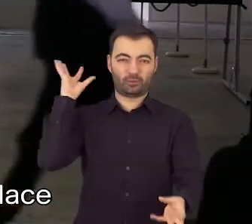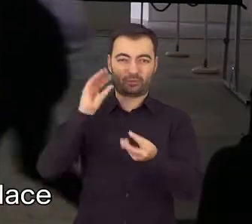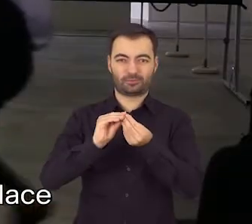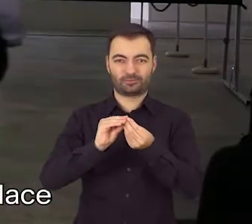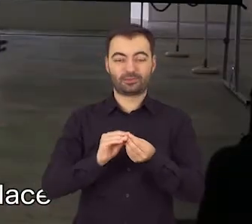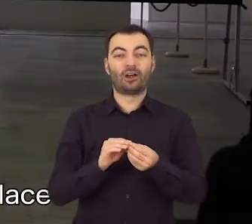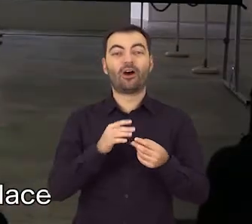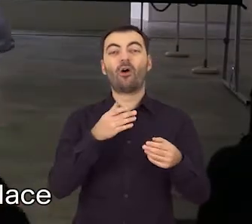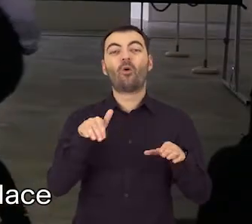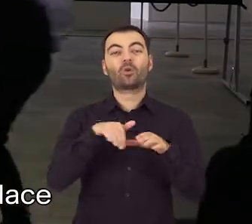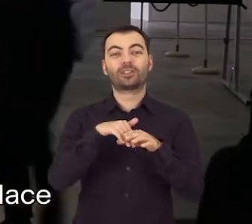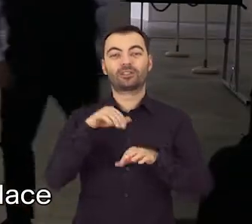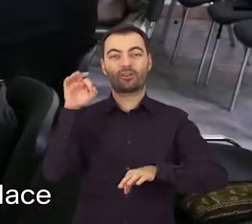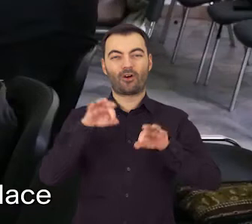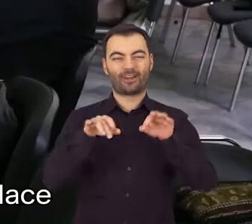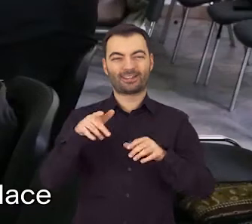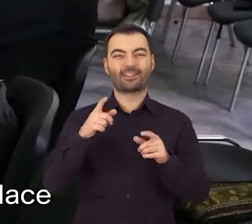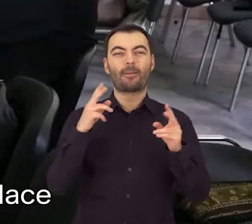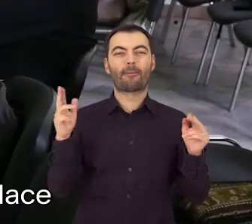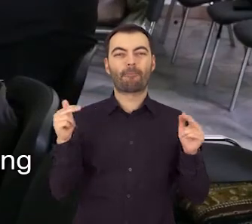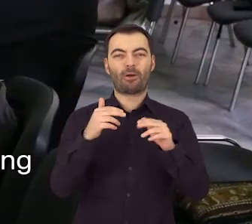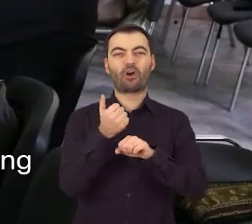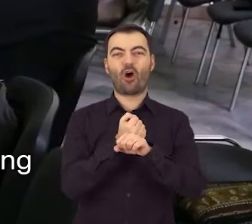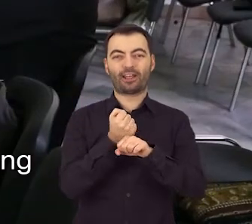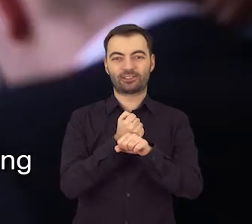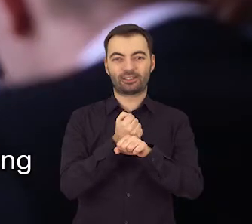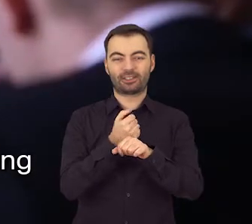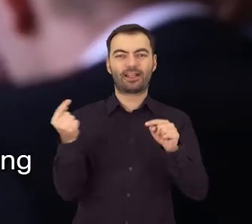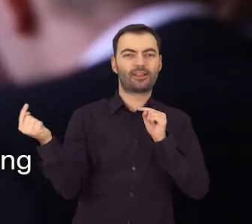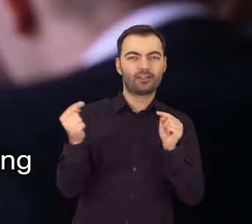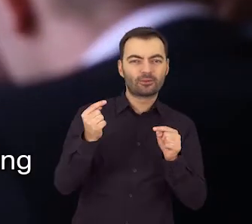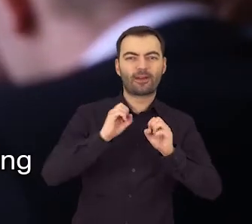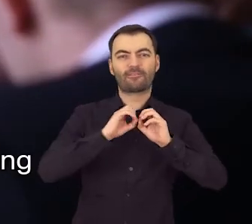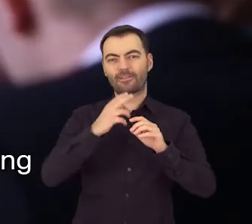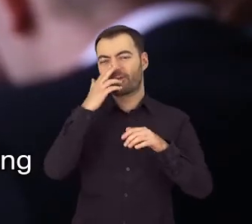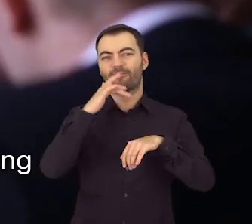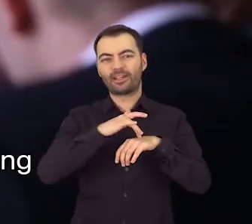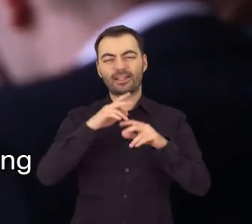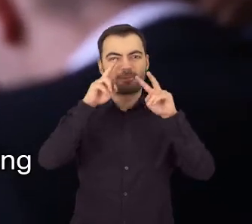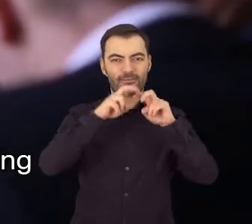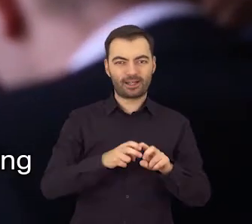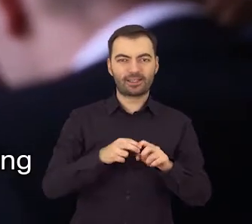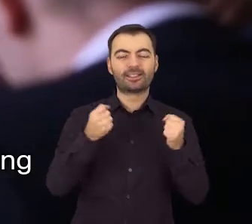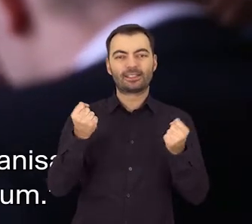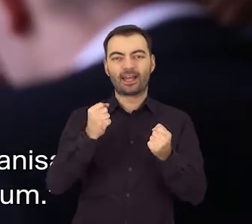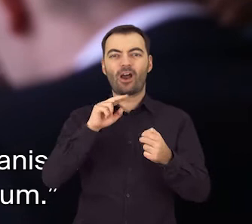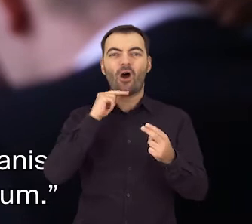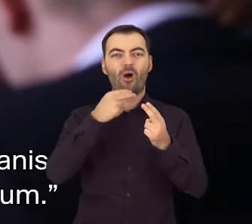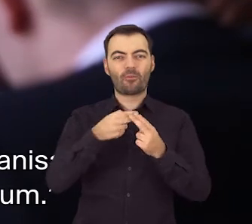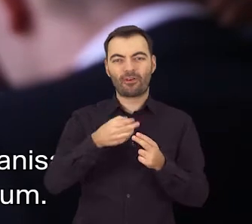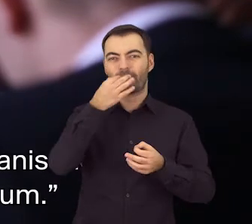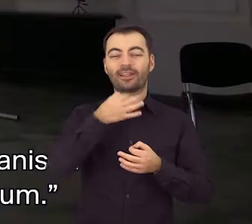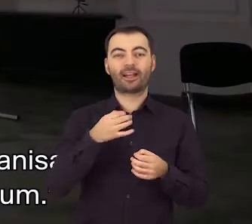Uczestnicy konferencji, która odbyła się w Pałacowej Oranżerii, podsumowali swoje badania, udzielając odpowiedzi na pytania, które były częścią